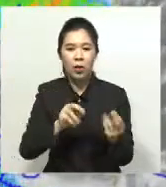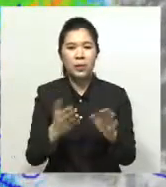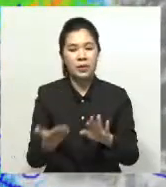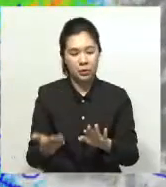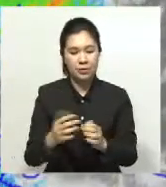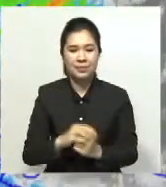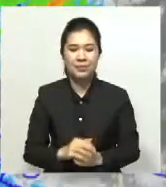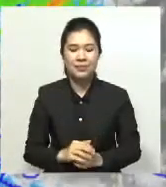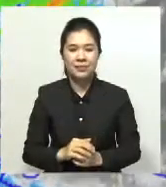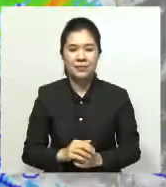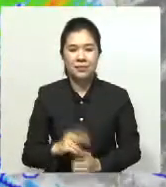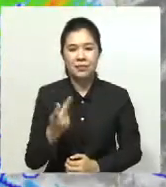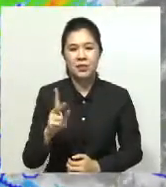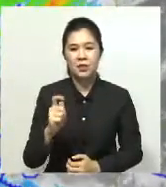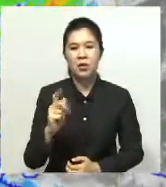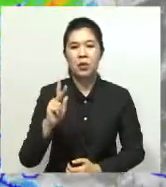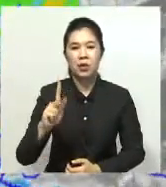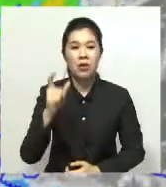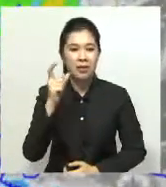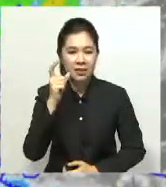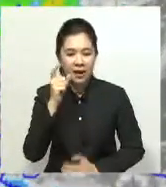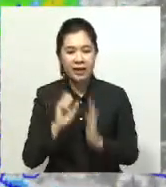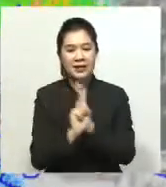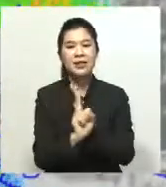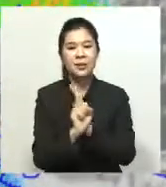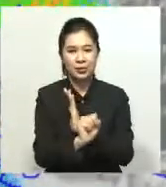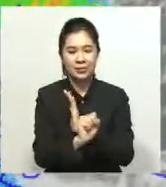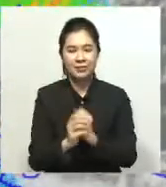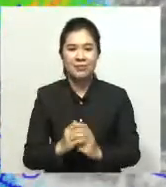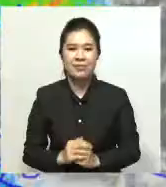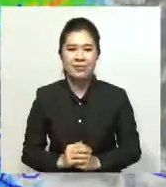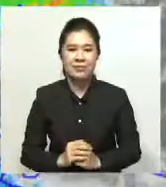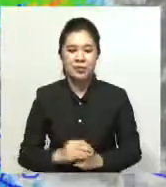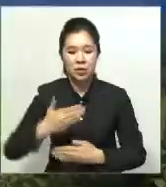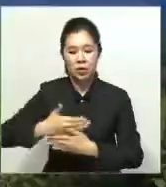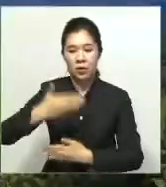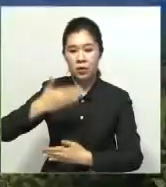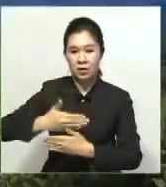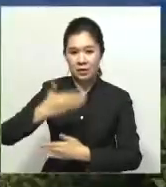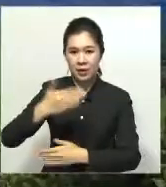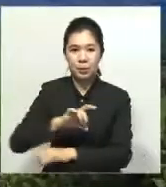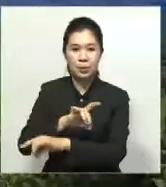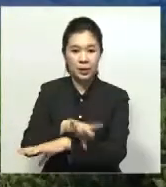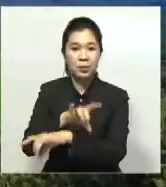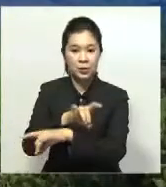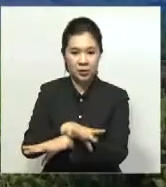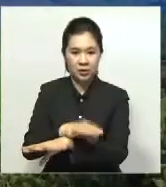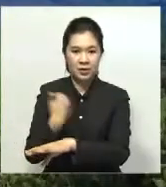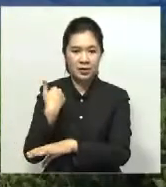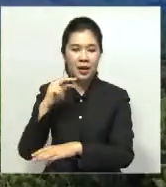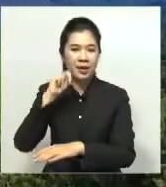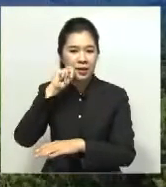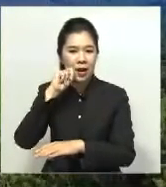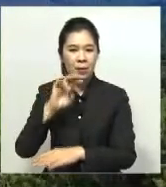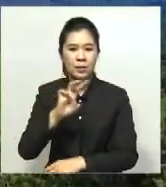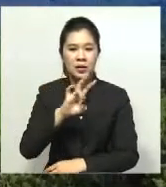บ้านพอกใหญ่อำเภอพนานิคมจังหวัดสกลนครค่ะ ส่วนเขื่อนแก่งกระจานจังหวัดเพชรบุรีมีปริ